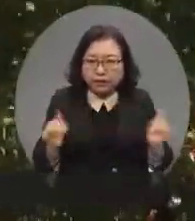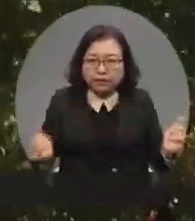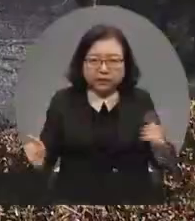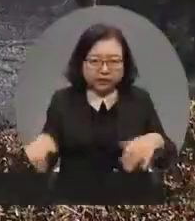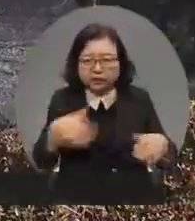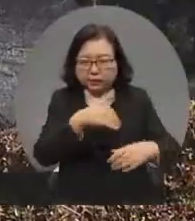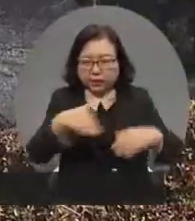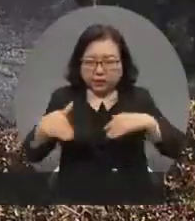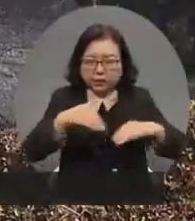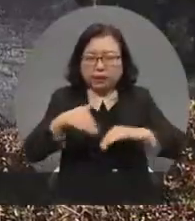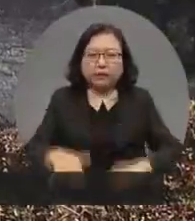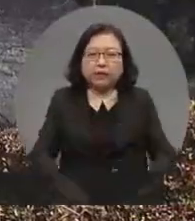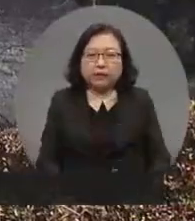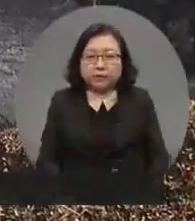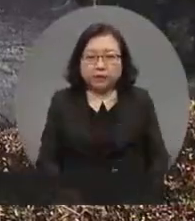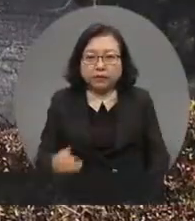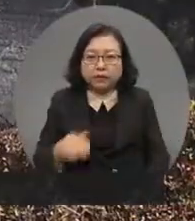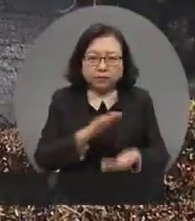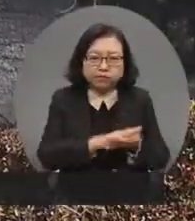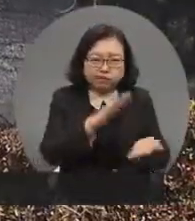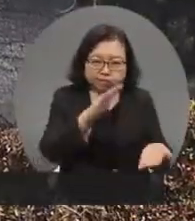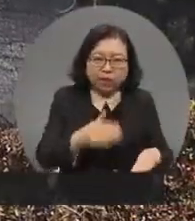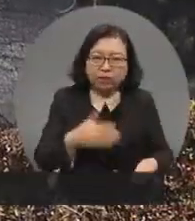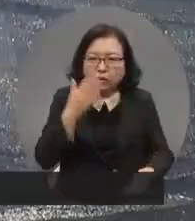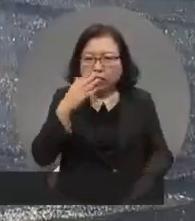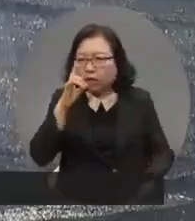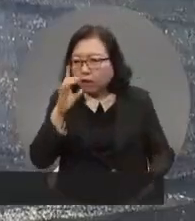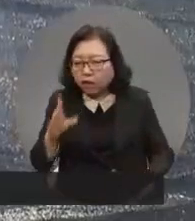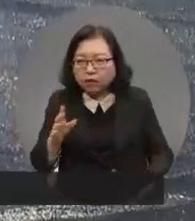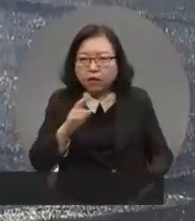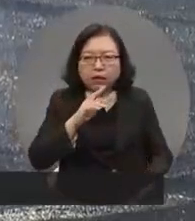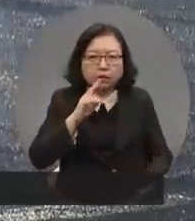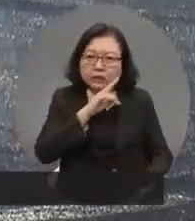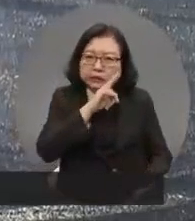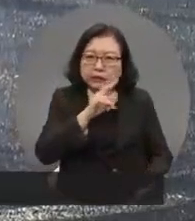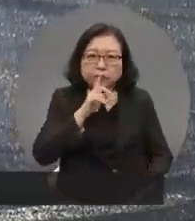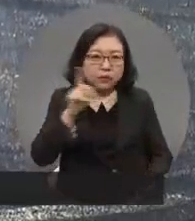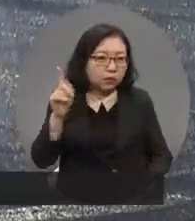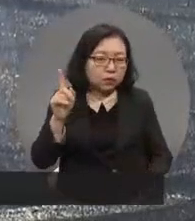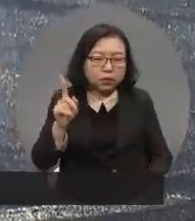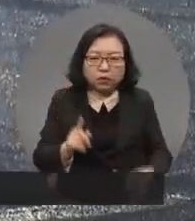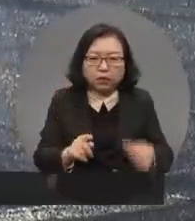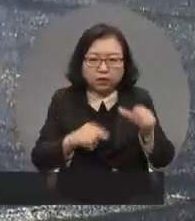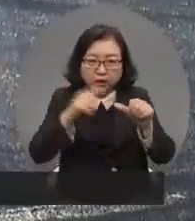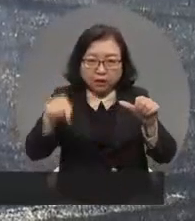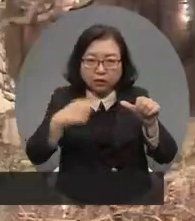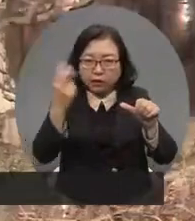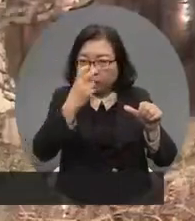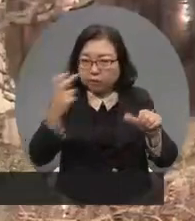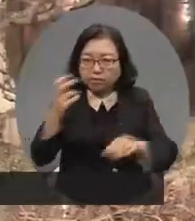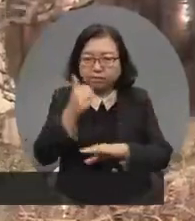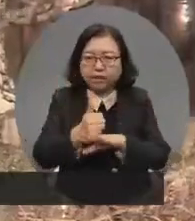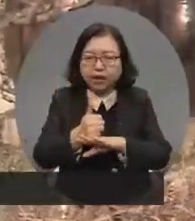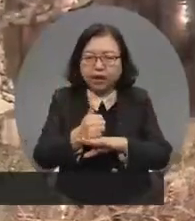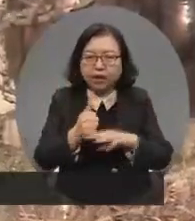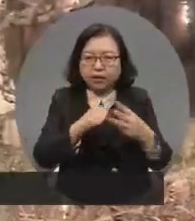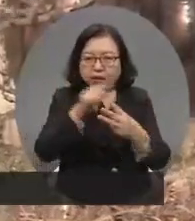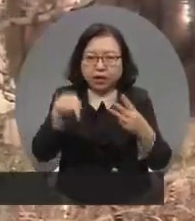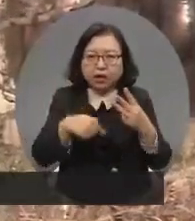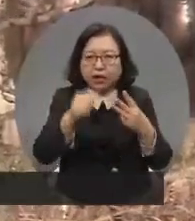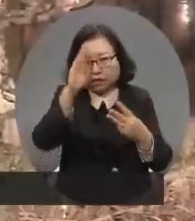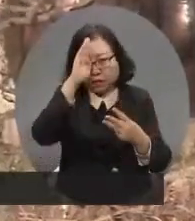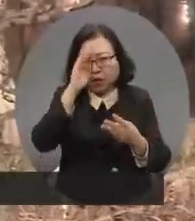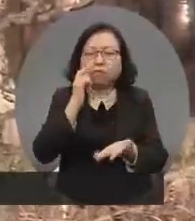오갑니다. 발열과 식욕 불진 등 의심 신고가 접수돼 5마리를 검사한 결과 3마리가